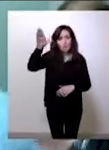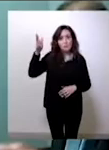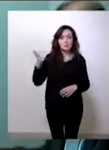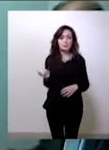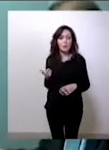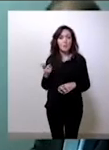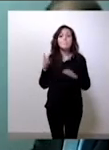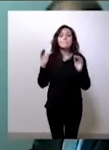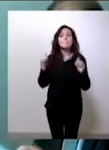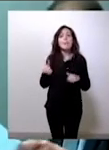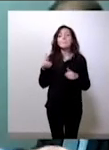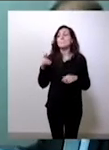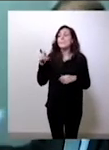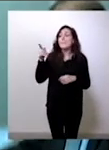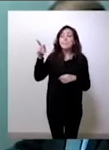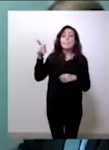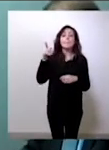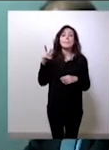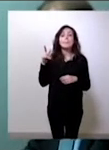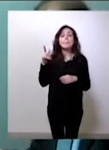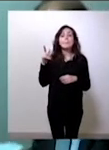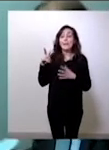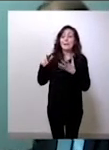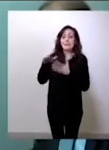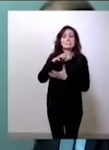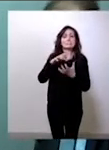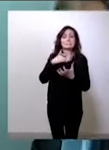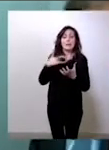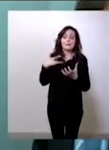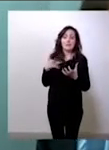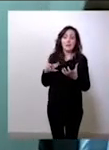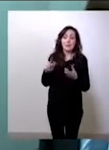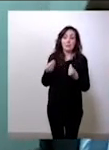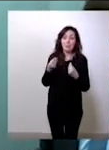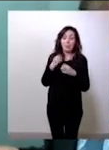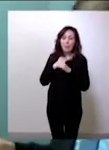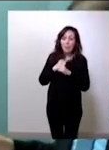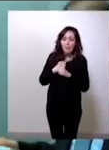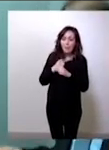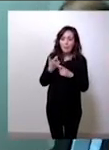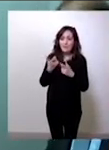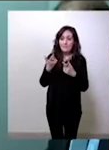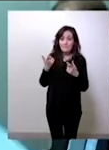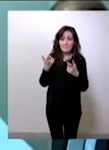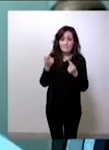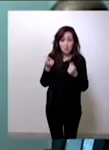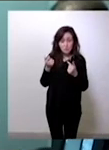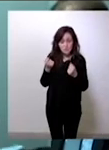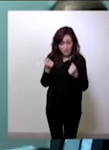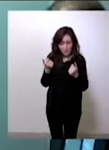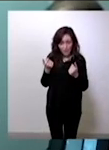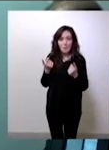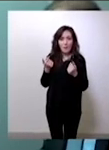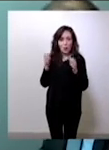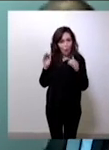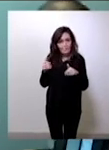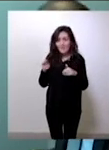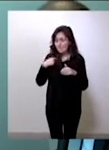impose financières que nous impose la crise sanitaire, nous avons vraiment eu une volonté très forte de maintenir